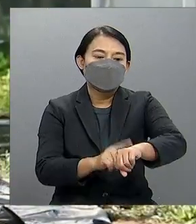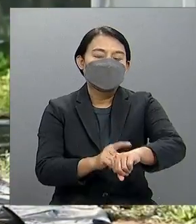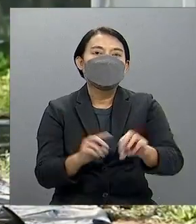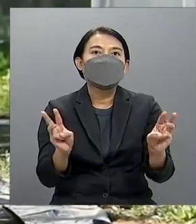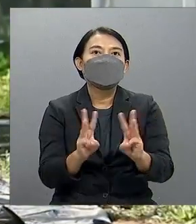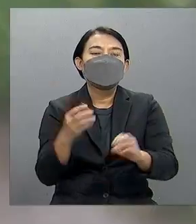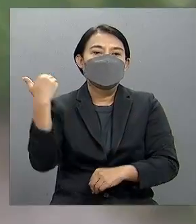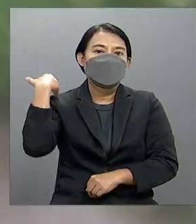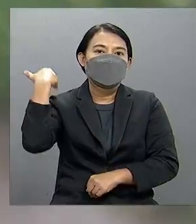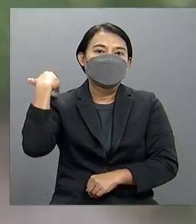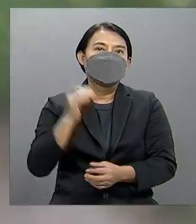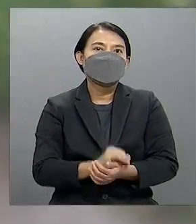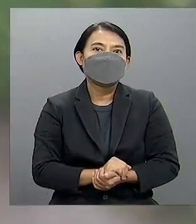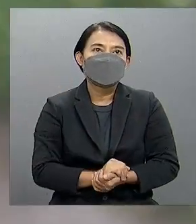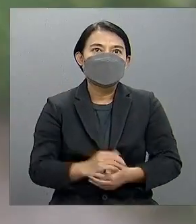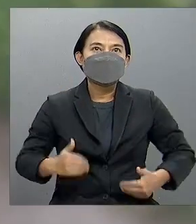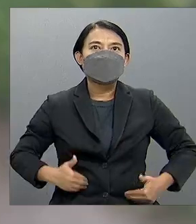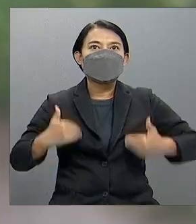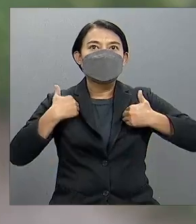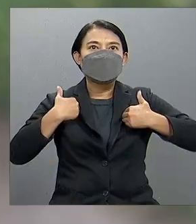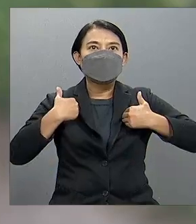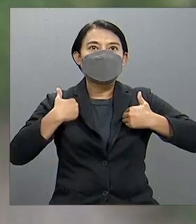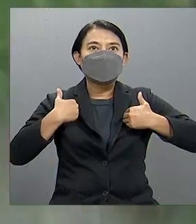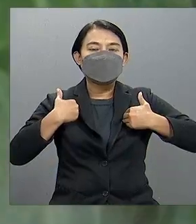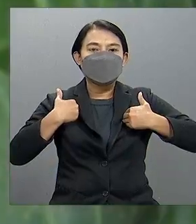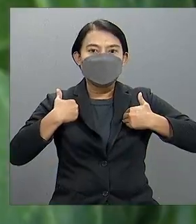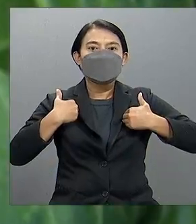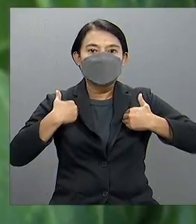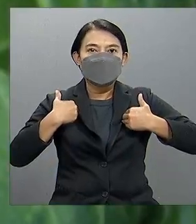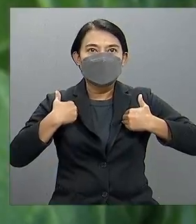มาชีวิตของเราแอไปคู่คียกัศาตเคมีอีก